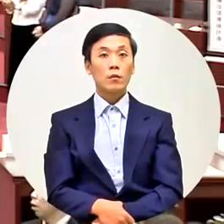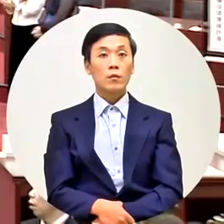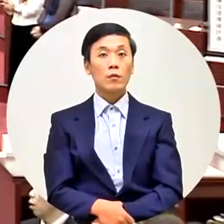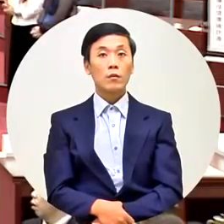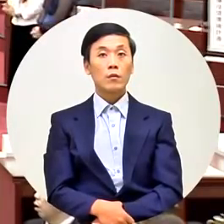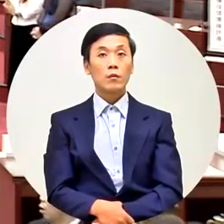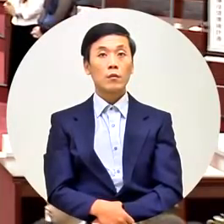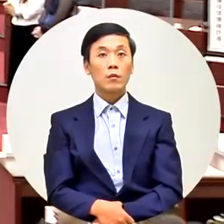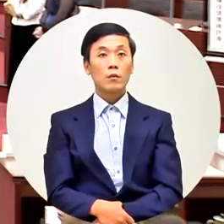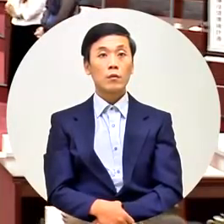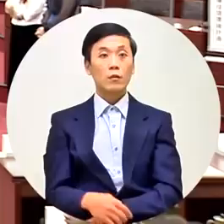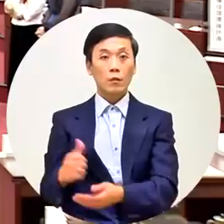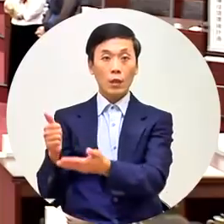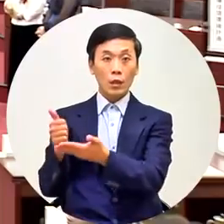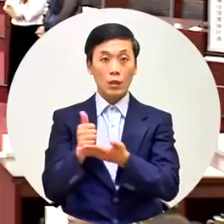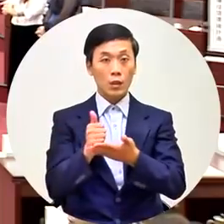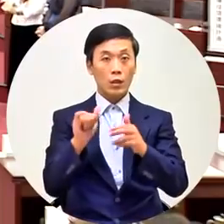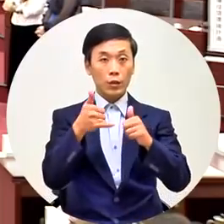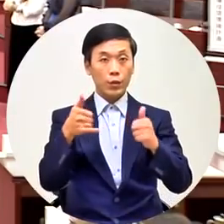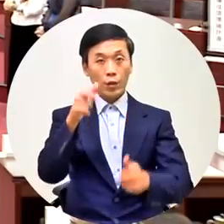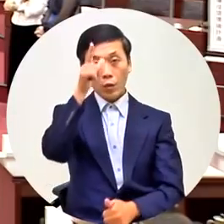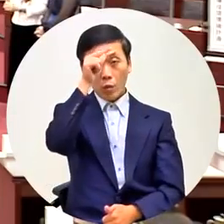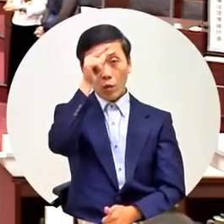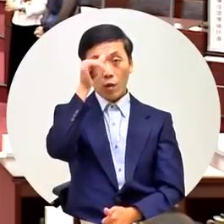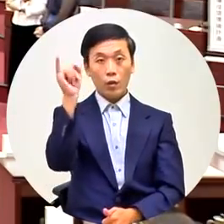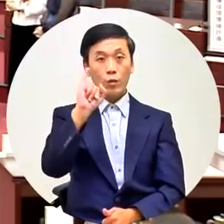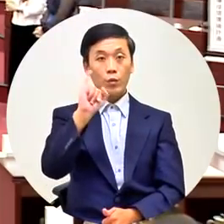请黄杰议员领取选票。